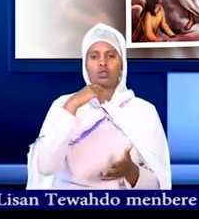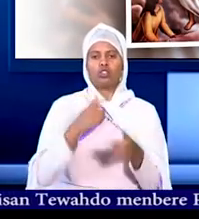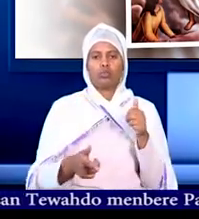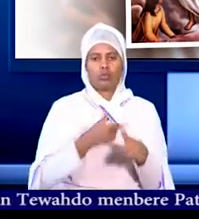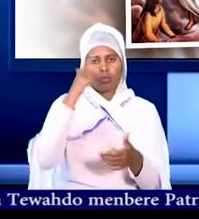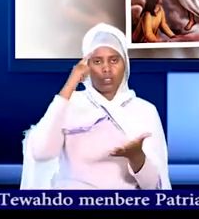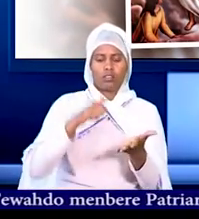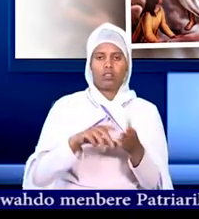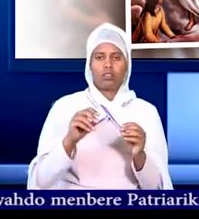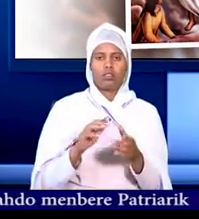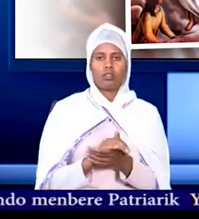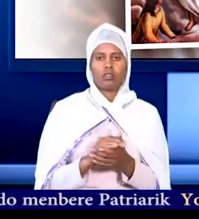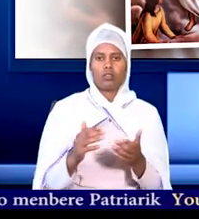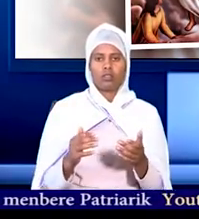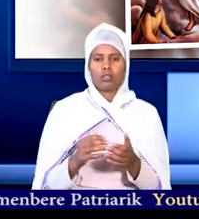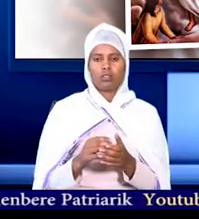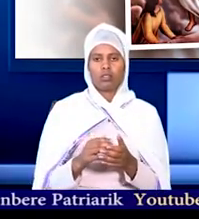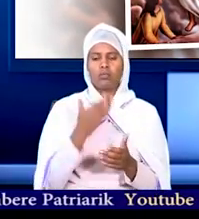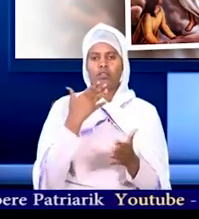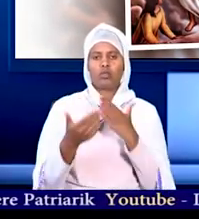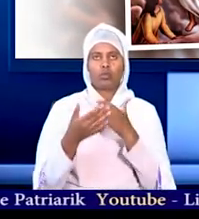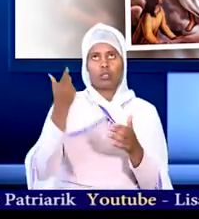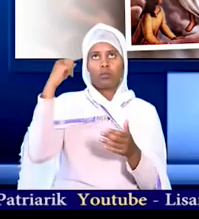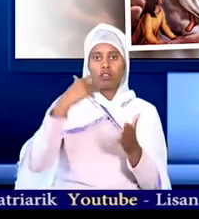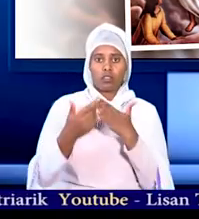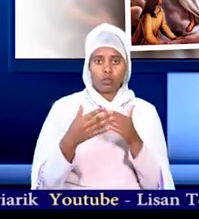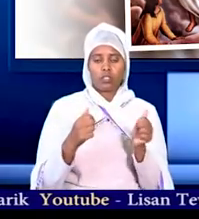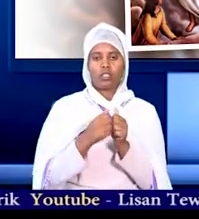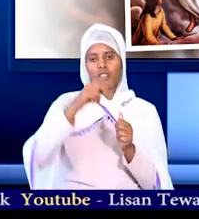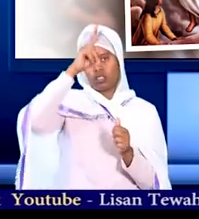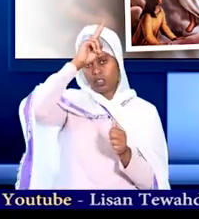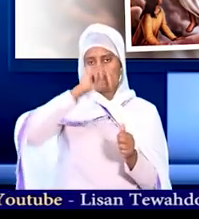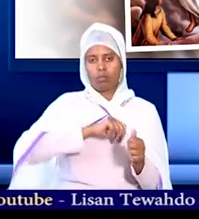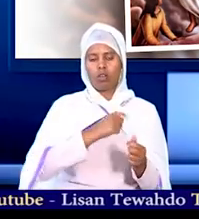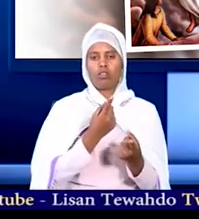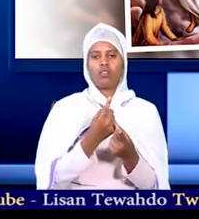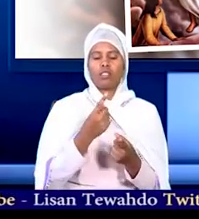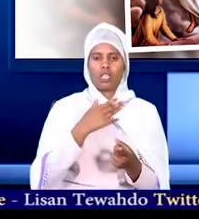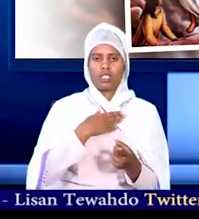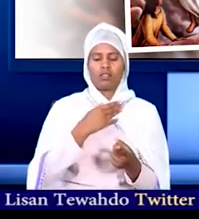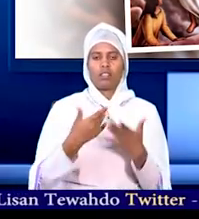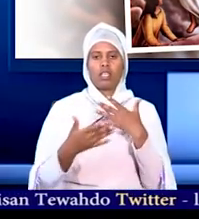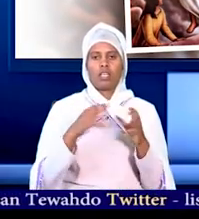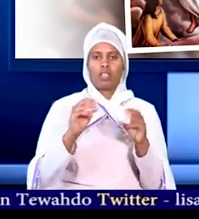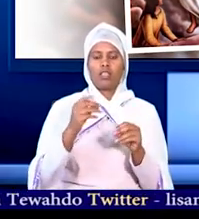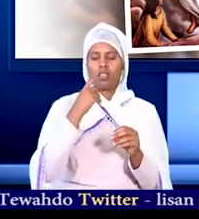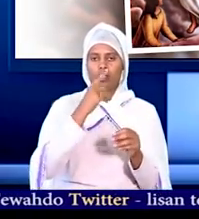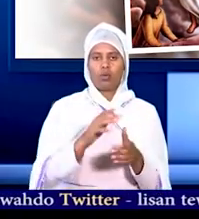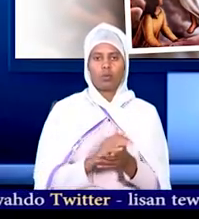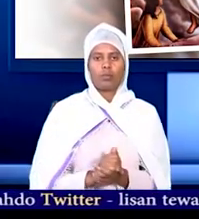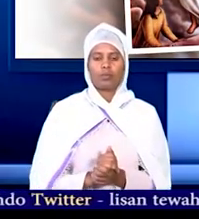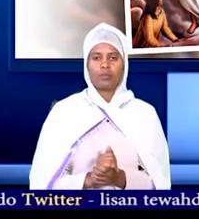ብማለት ሓሰት ጀመረ። ዘይፈጠረ ፍጥረት ስለ ፈጣሪ ስለተበለ ድማ ትዕቢት